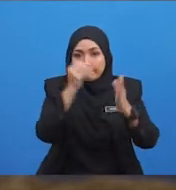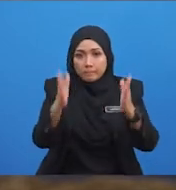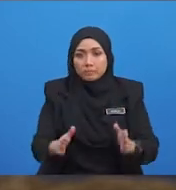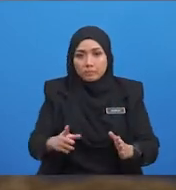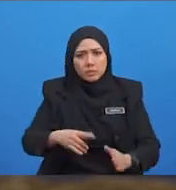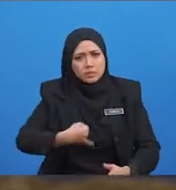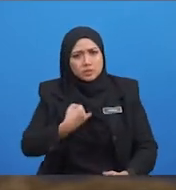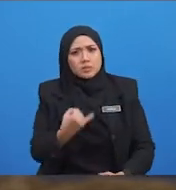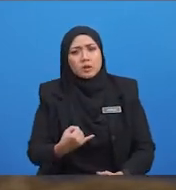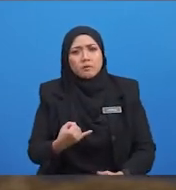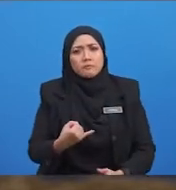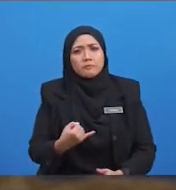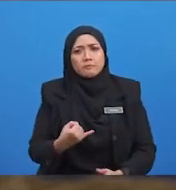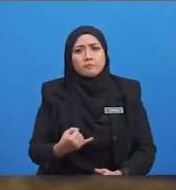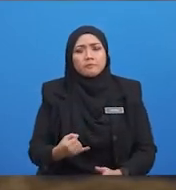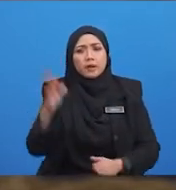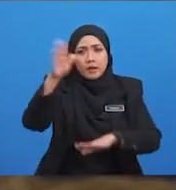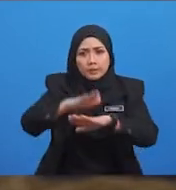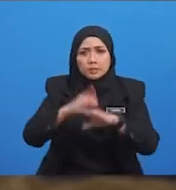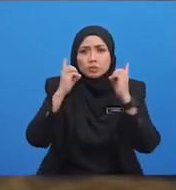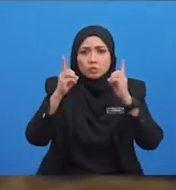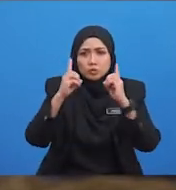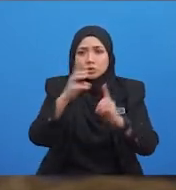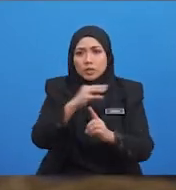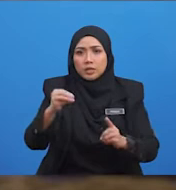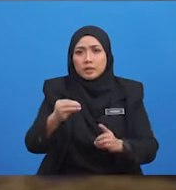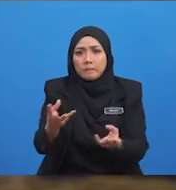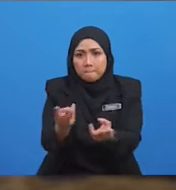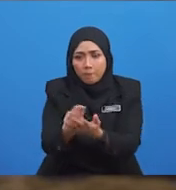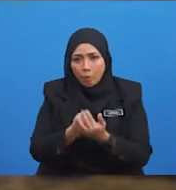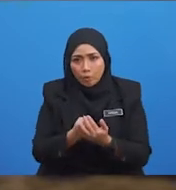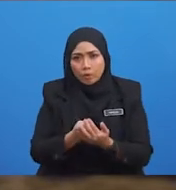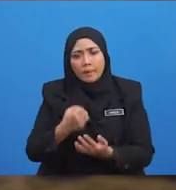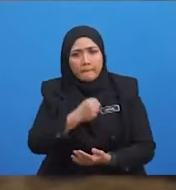dosa-dosanya dan memohon keampunan kepada